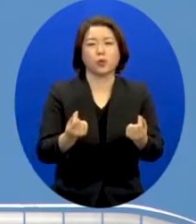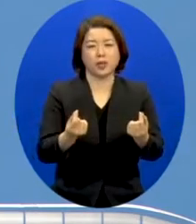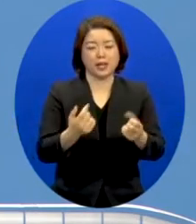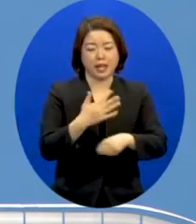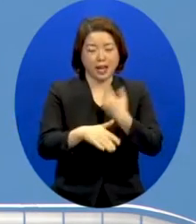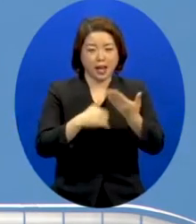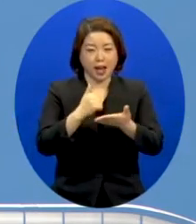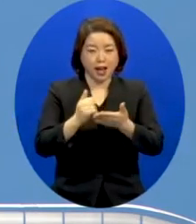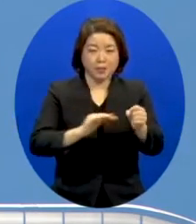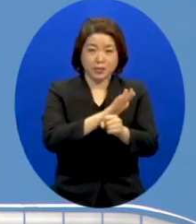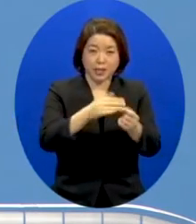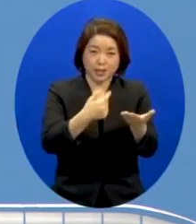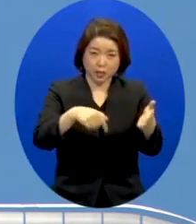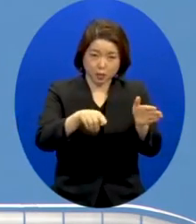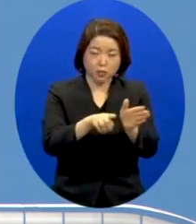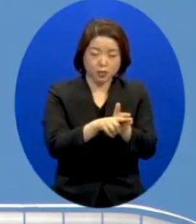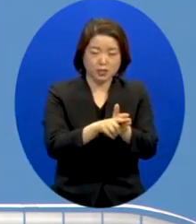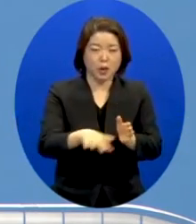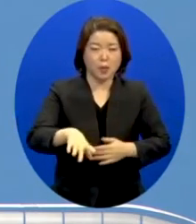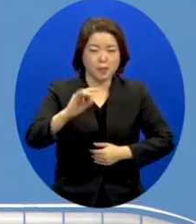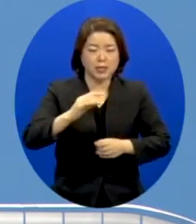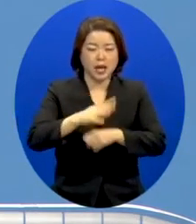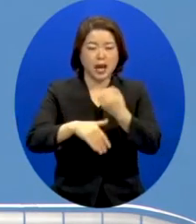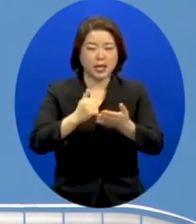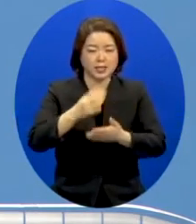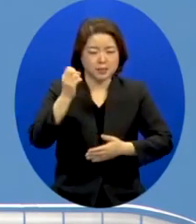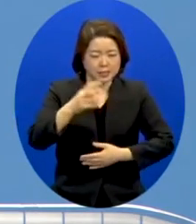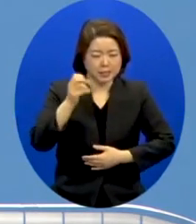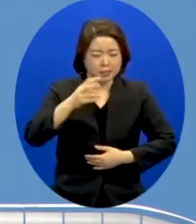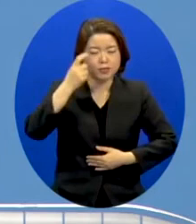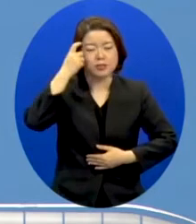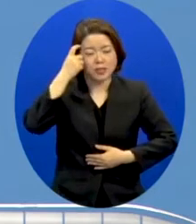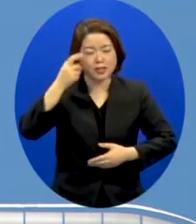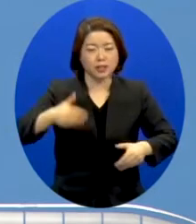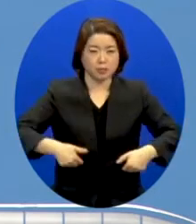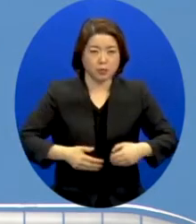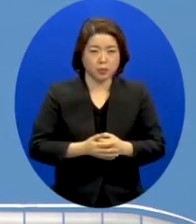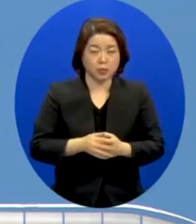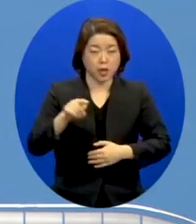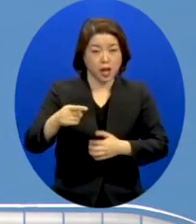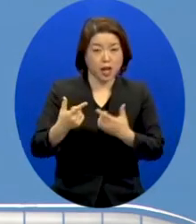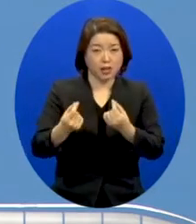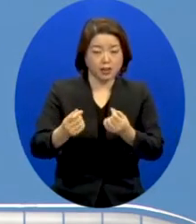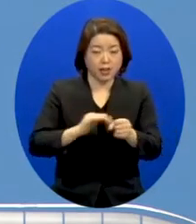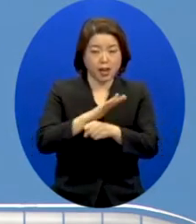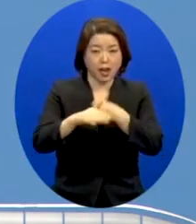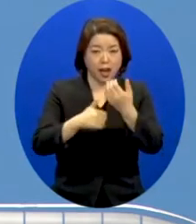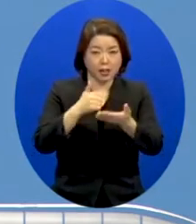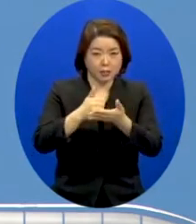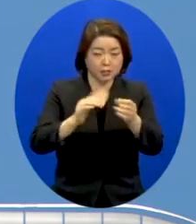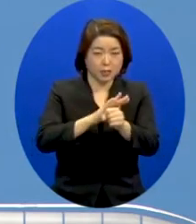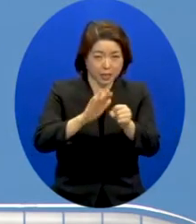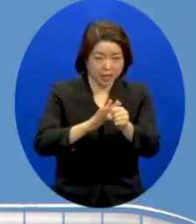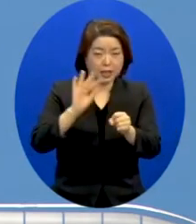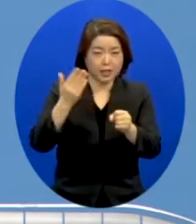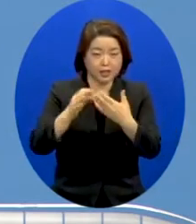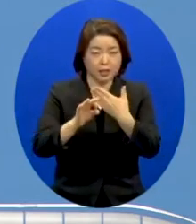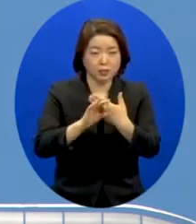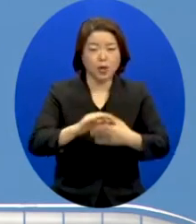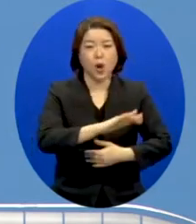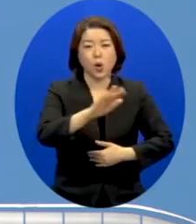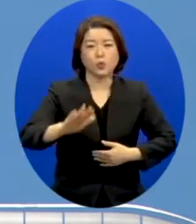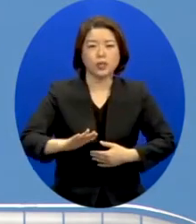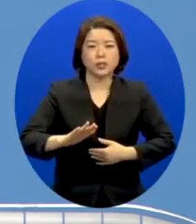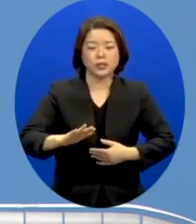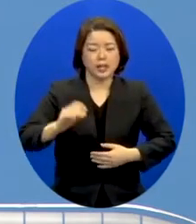하나님을 사랑하려면 먼저 하나님을 자주 생각해야 합니다 그리고 그렇게 하나님을 사랑하게 되었을 때 우리는 하나님을